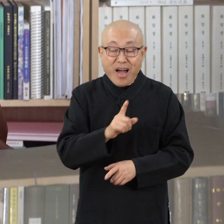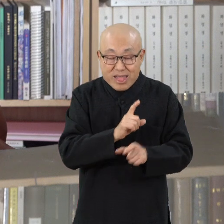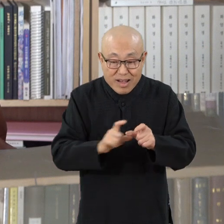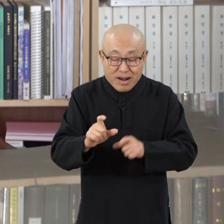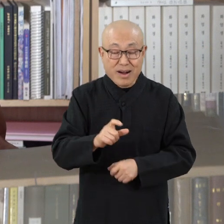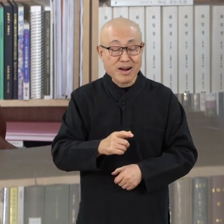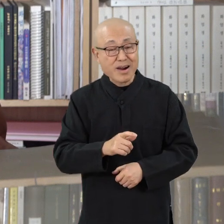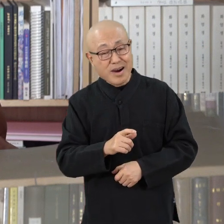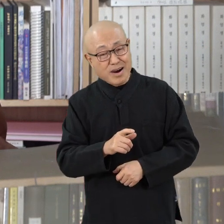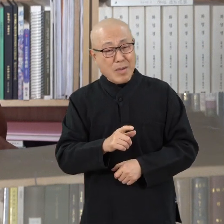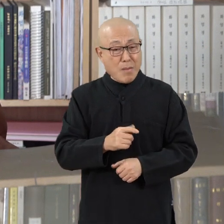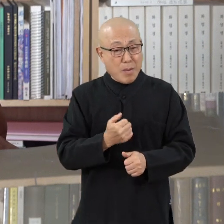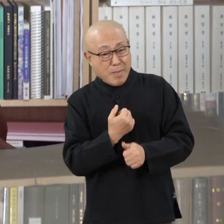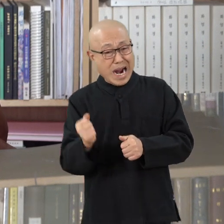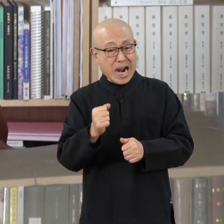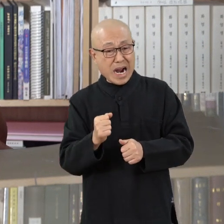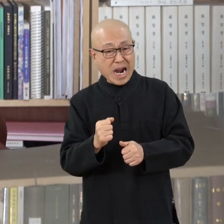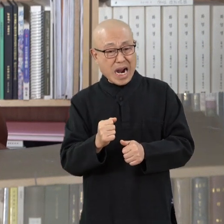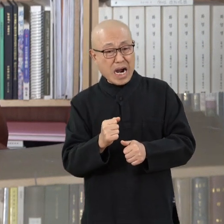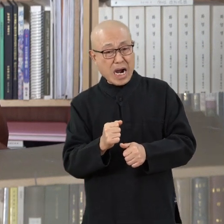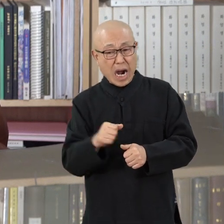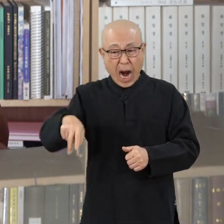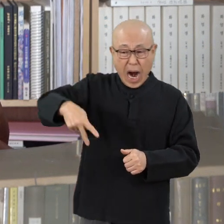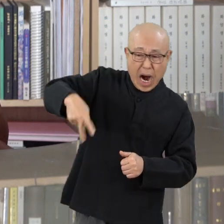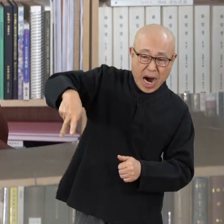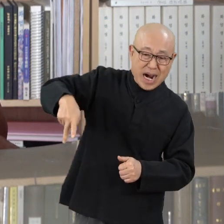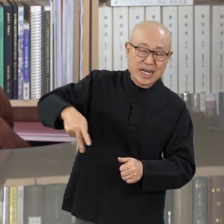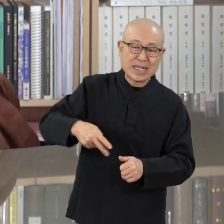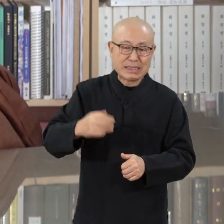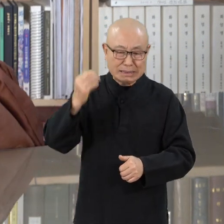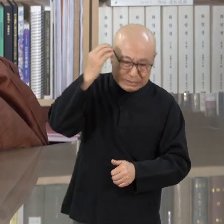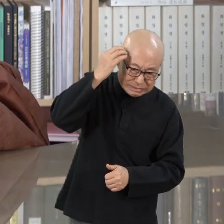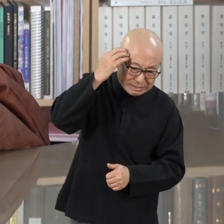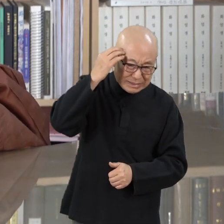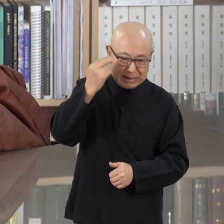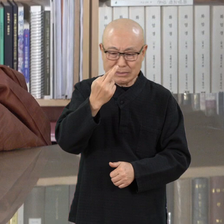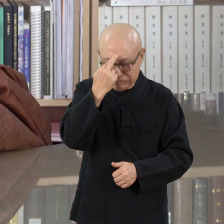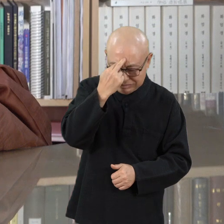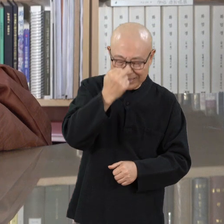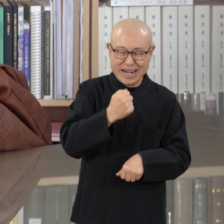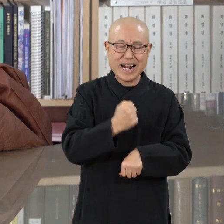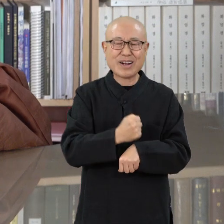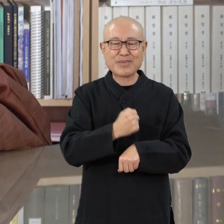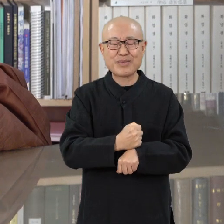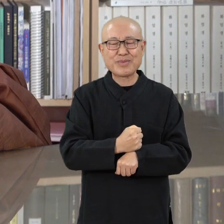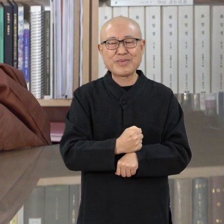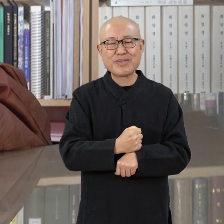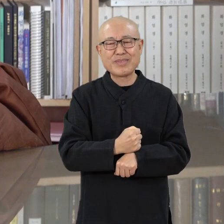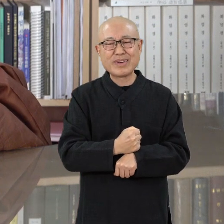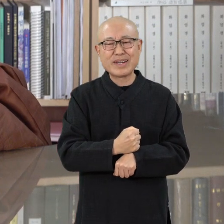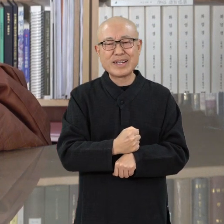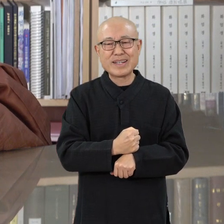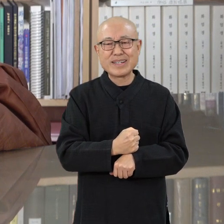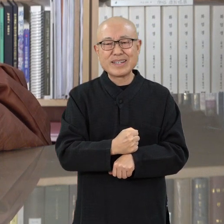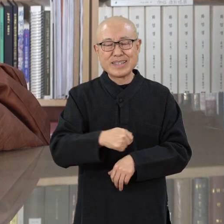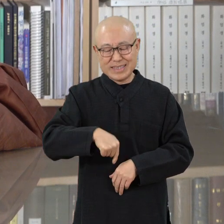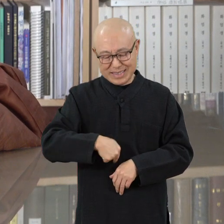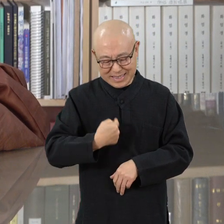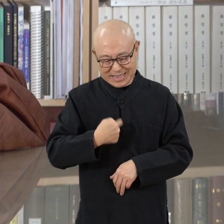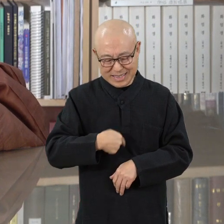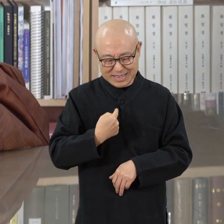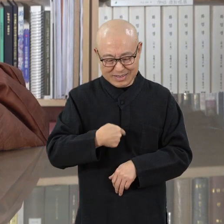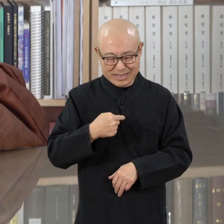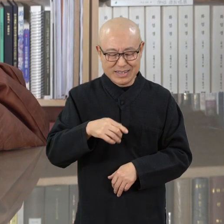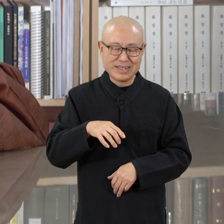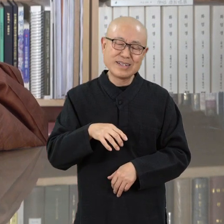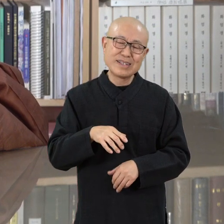더 당황하고 그리고 자충우돌하고 자기 자신을 어떻게 잘 그